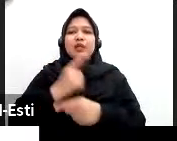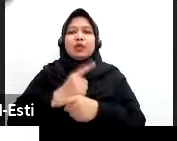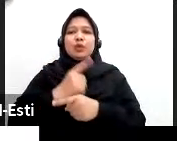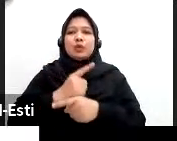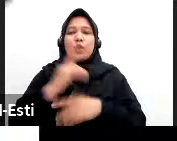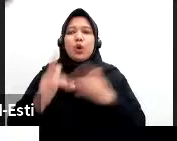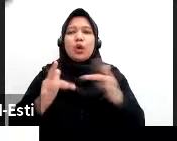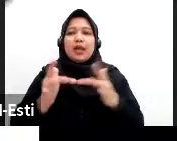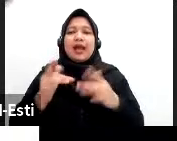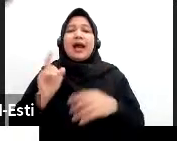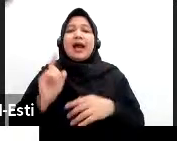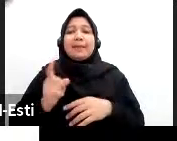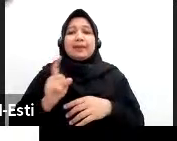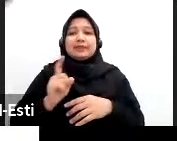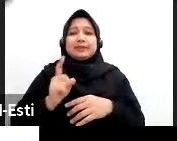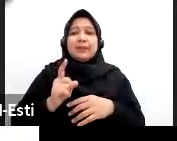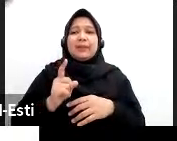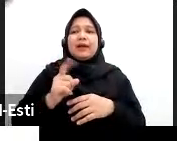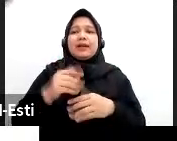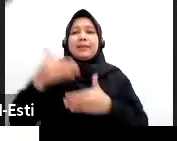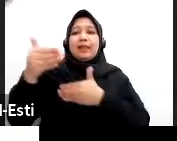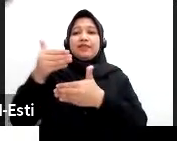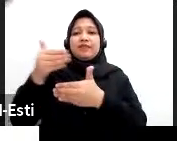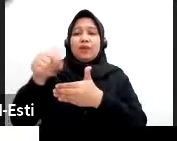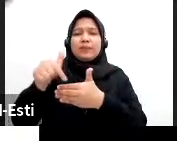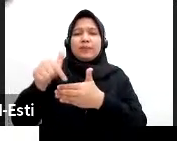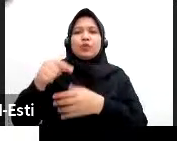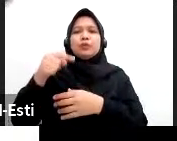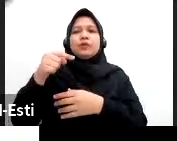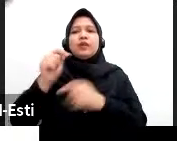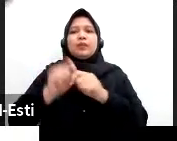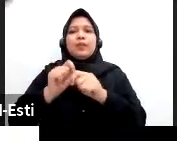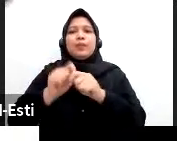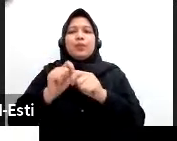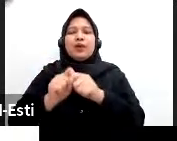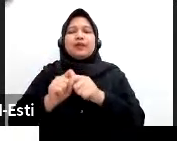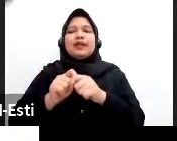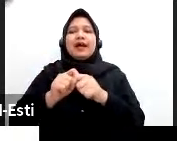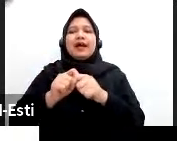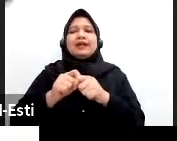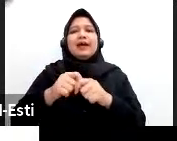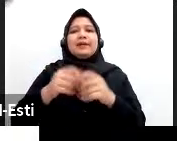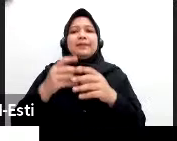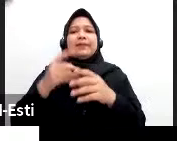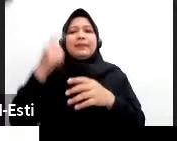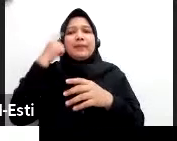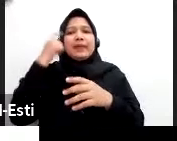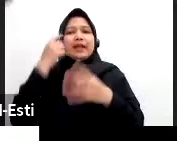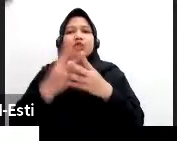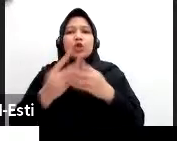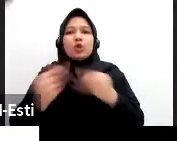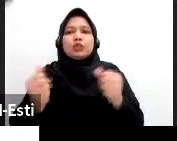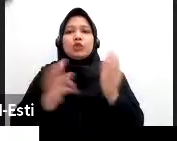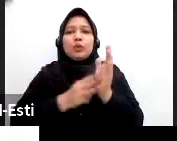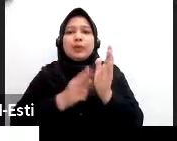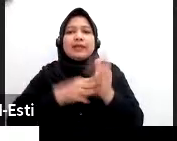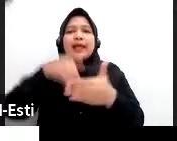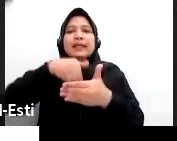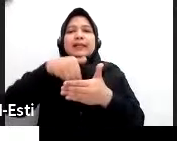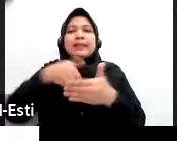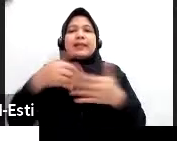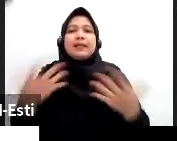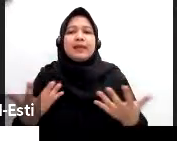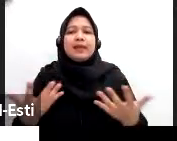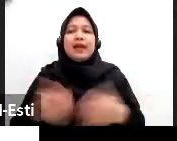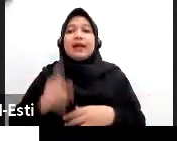menyelenggarakan apa namanya penyelesaian sengketa di internal pakpoom karena dilempar bom sendiri apalagi misalnya